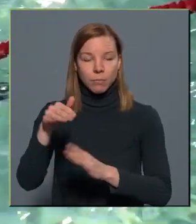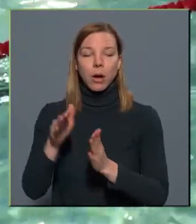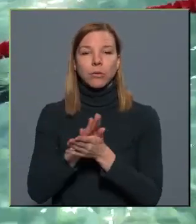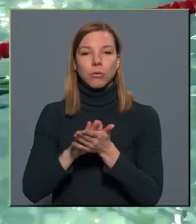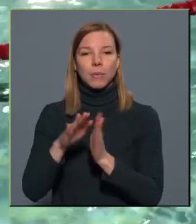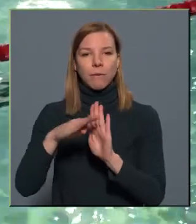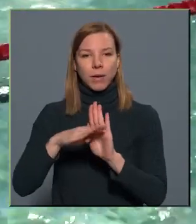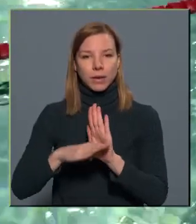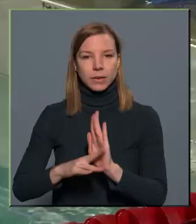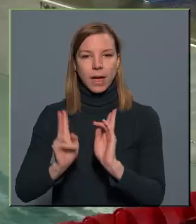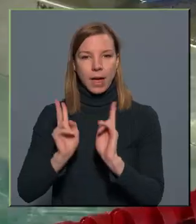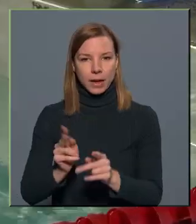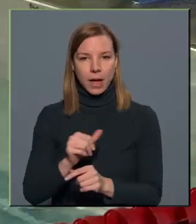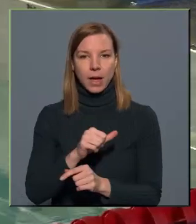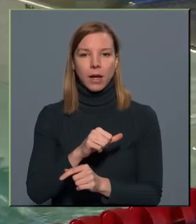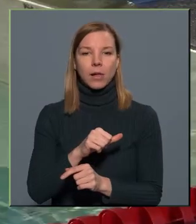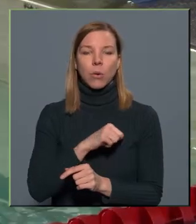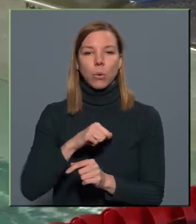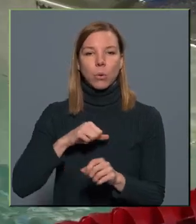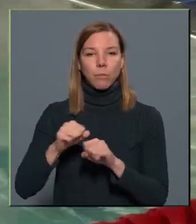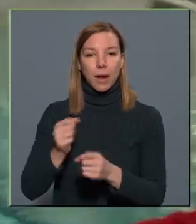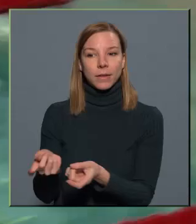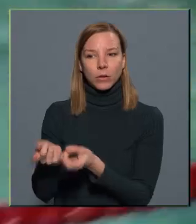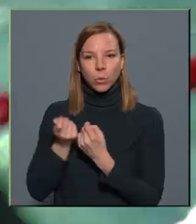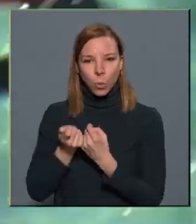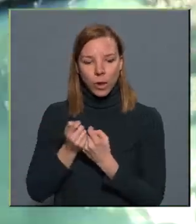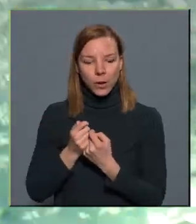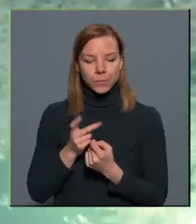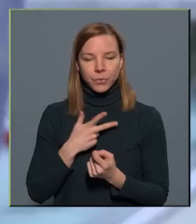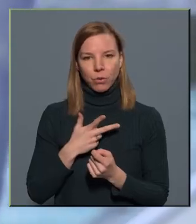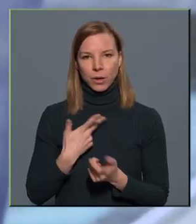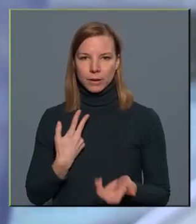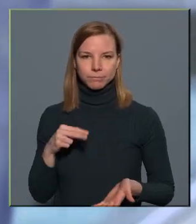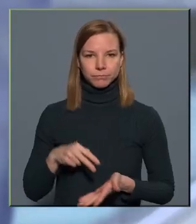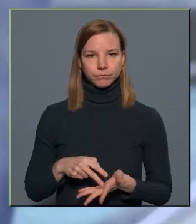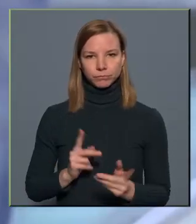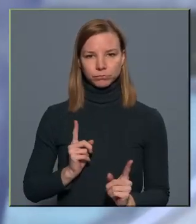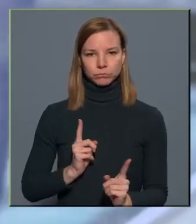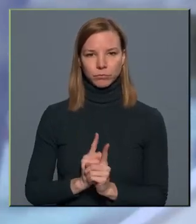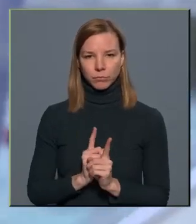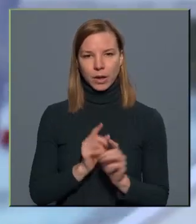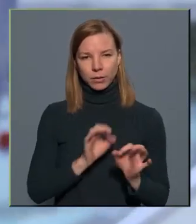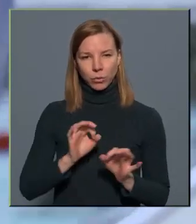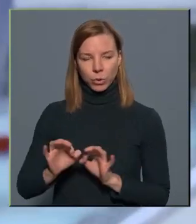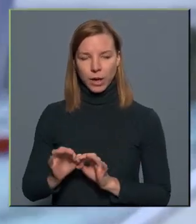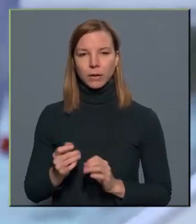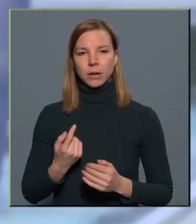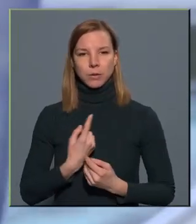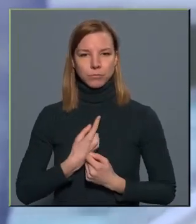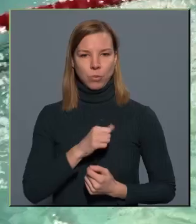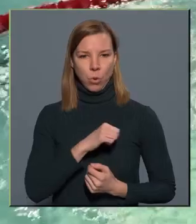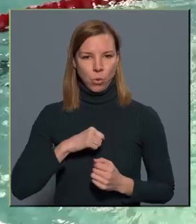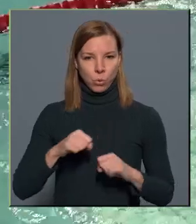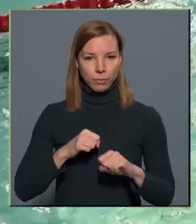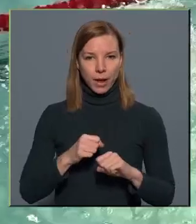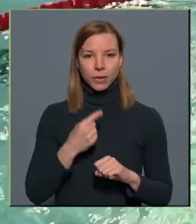önkormányzatnak tenni ehhez, akkor én beleálltam ebbe az ügybe, és önkormányzatunk azt mondta, hogy igen,